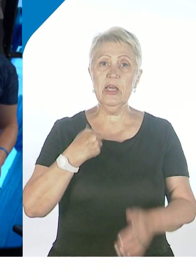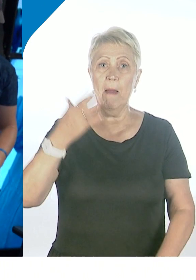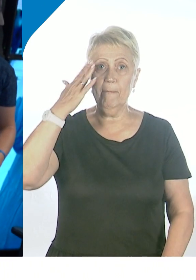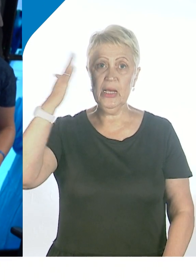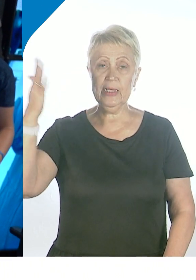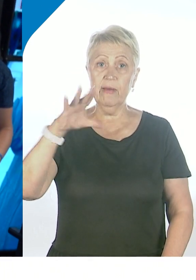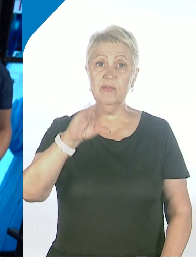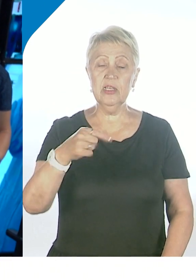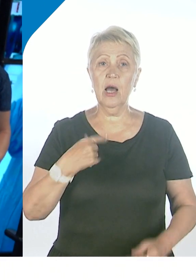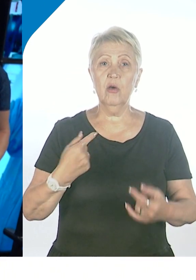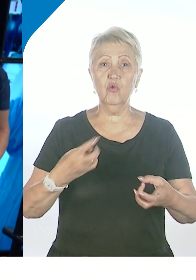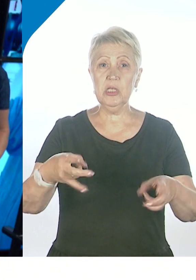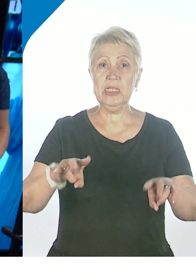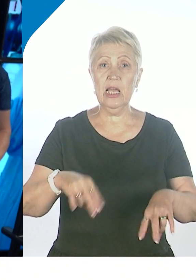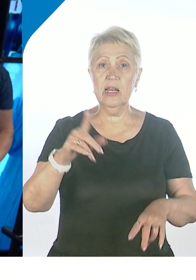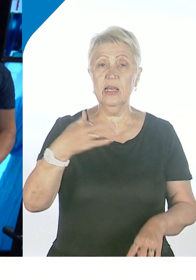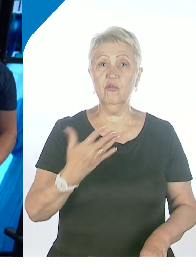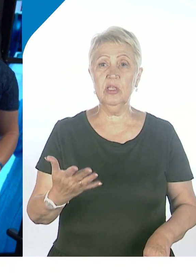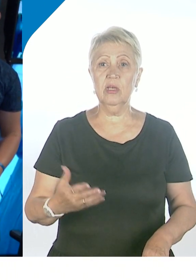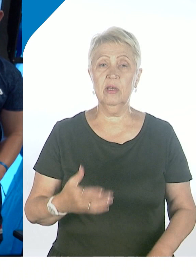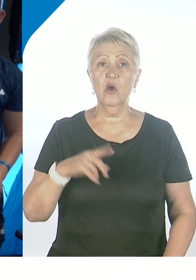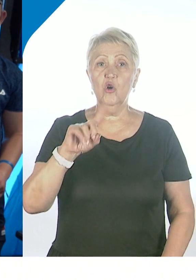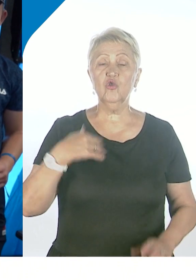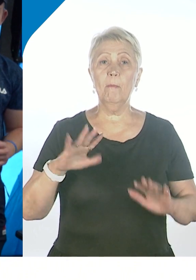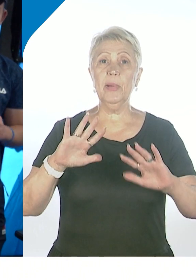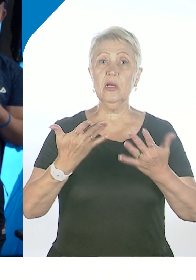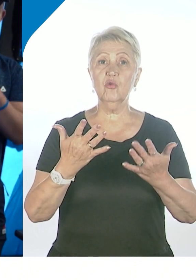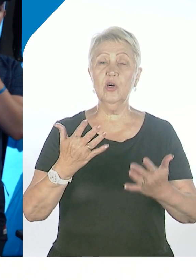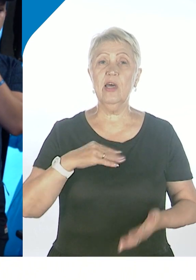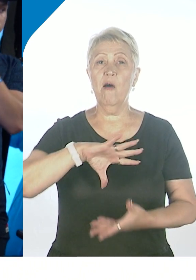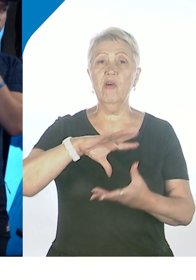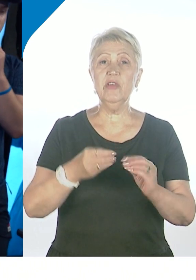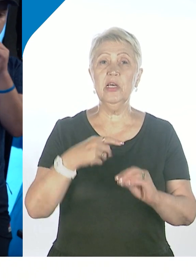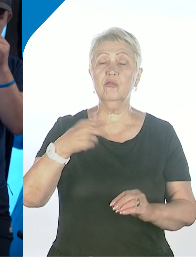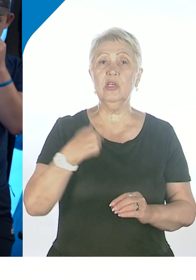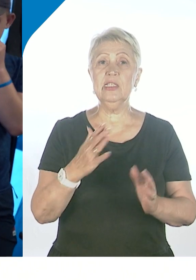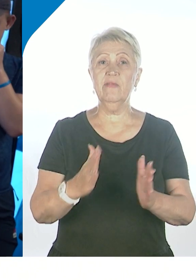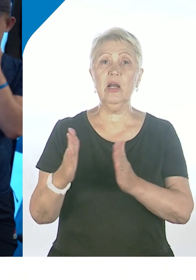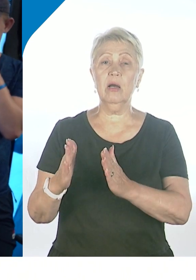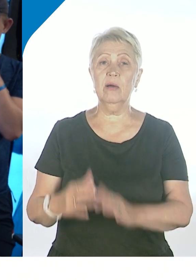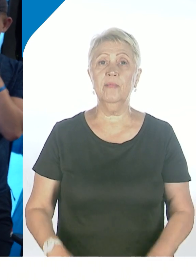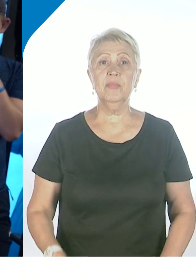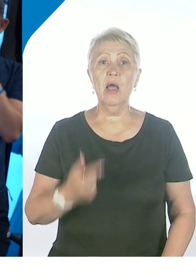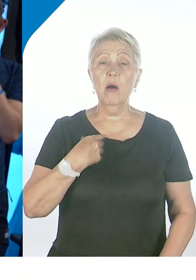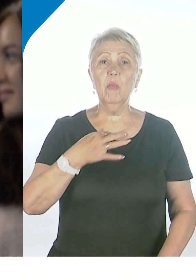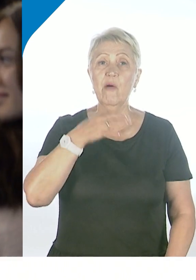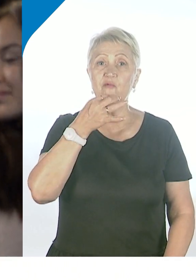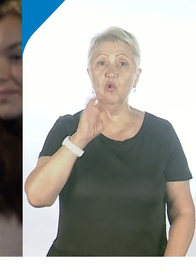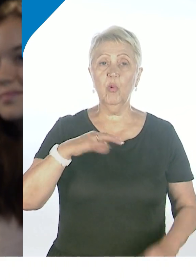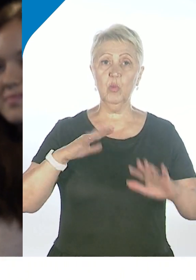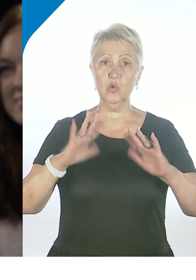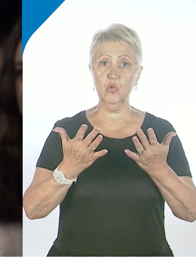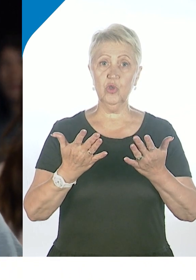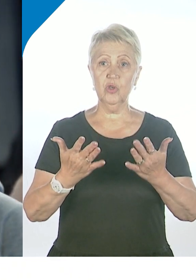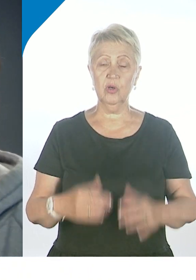остальные сферы, все, что происходит в городе, крае, стране, мире, во всех сферах, мы в любом случае так или иначе